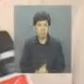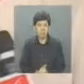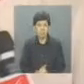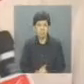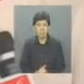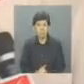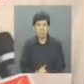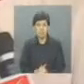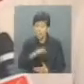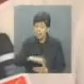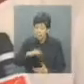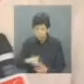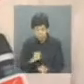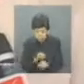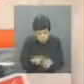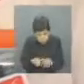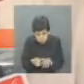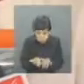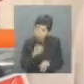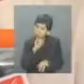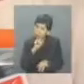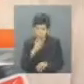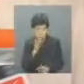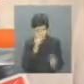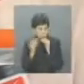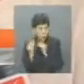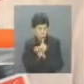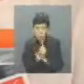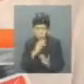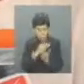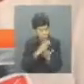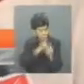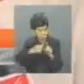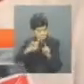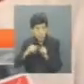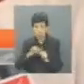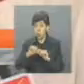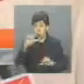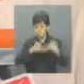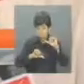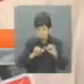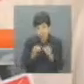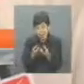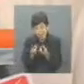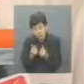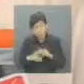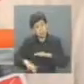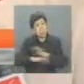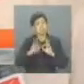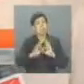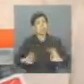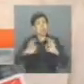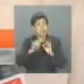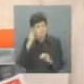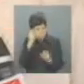เด็กตอบสนองการเรียนรู้ผ่าน ICT เร็วมากแทบทุกวิชานะครับโดยเฉพาะวิทยาศาสตร์กับคณิตศาสตร์ซึ่งเป็นพื้นฐานสำคัญของการคิดอย่างมีเหตุผ